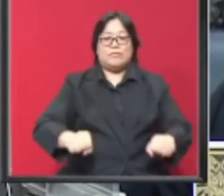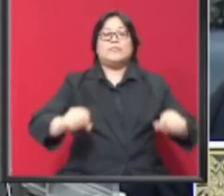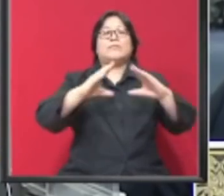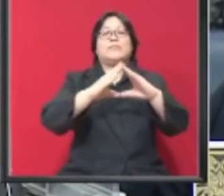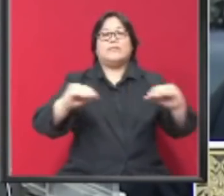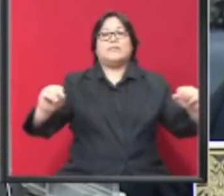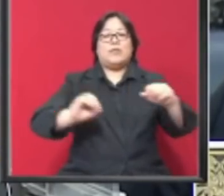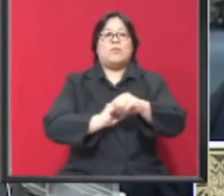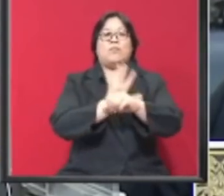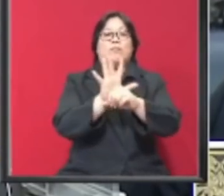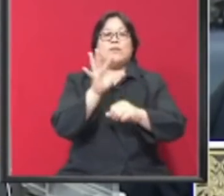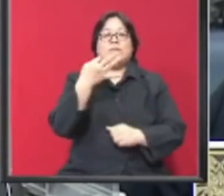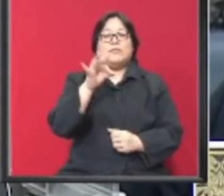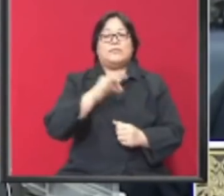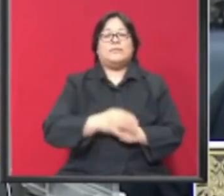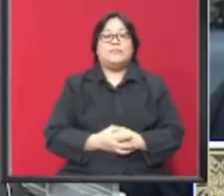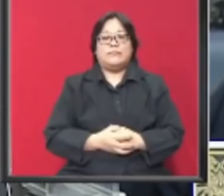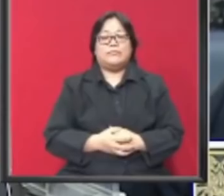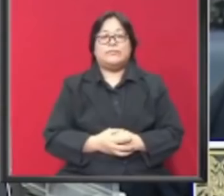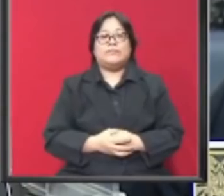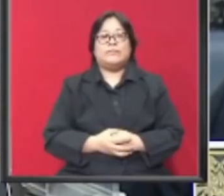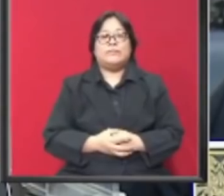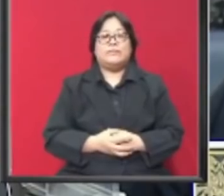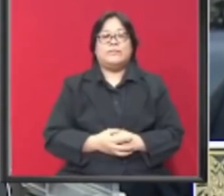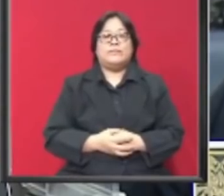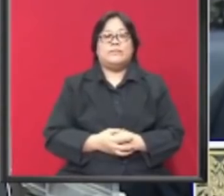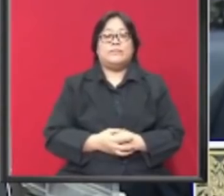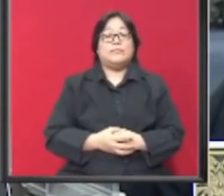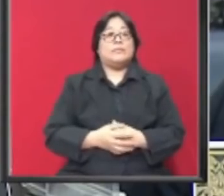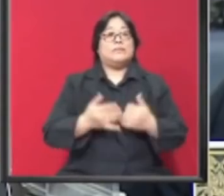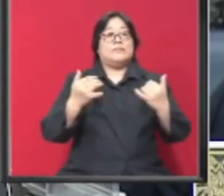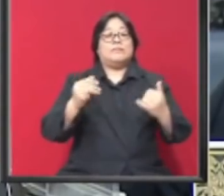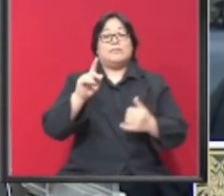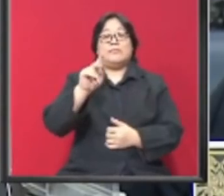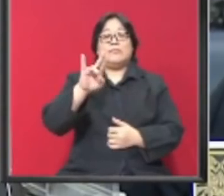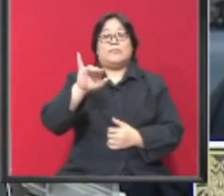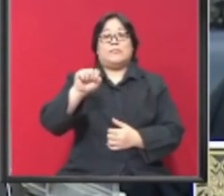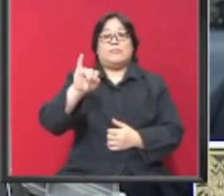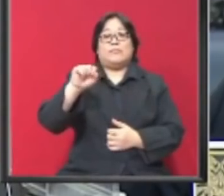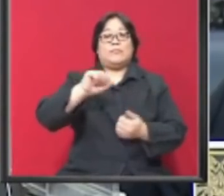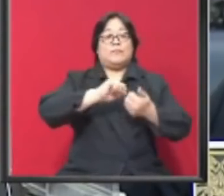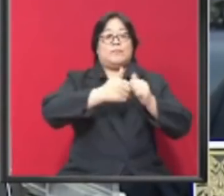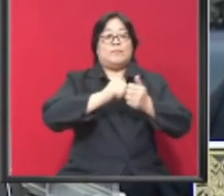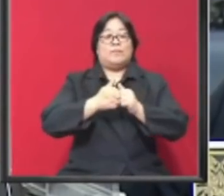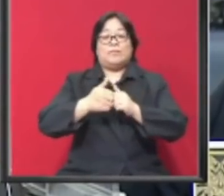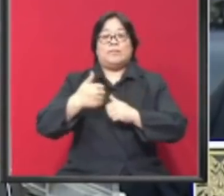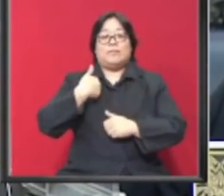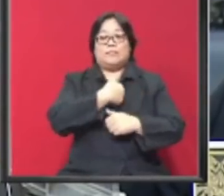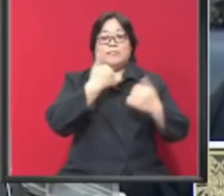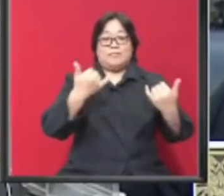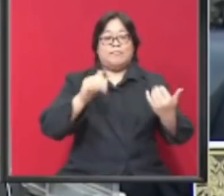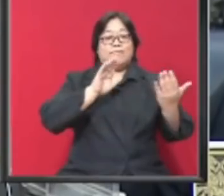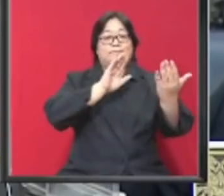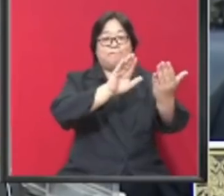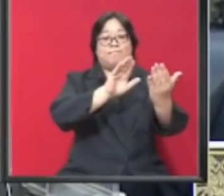menangani wa bakolbi 19 ini dalam krisis yang kita hadapi